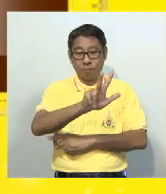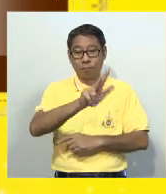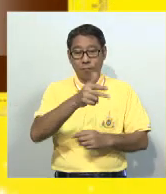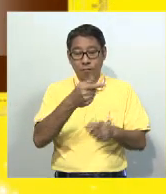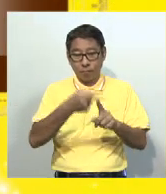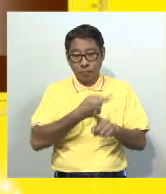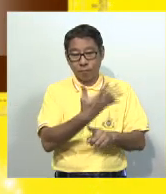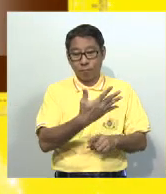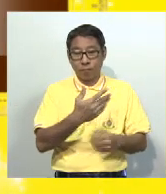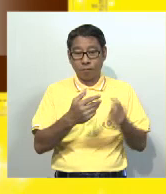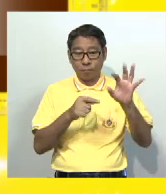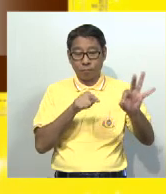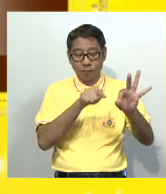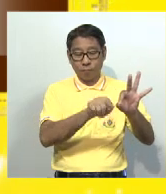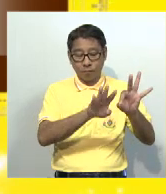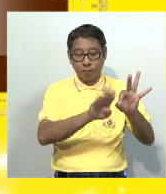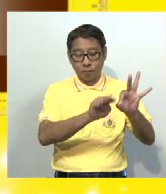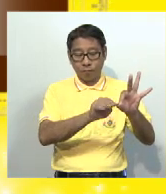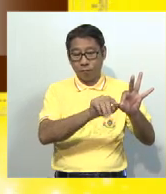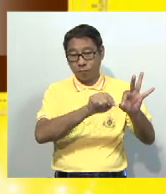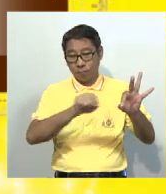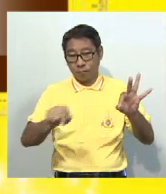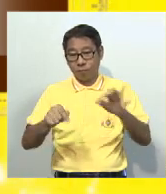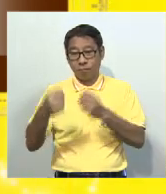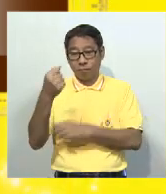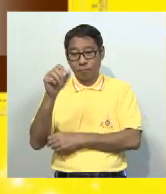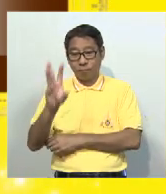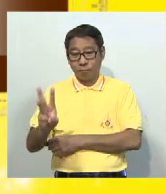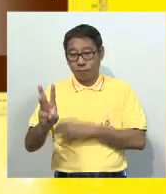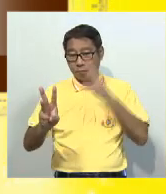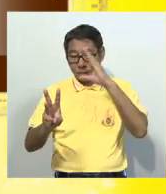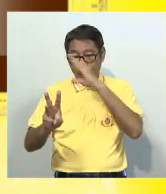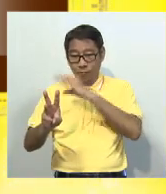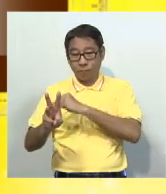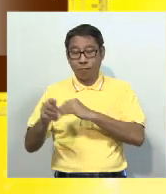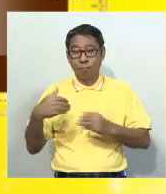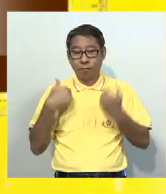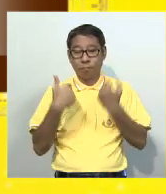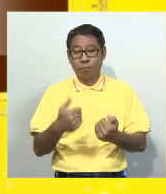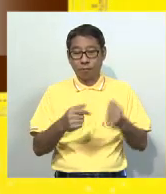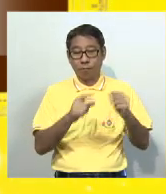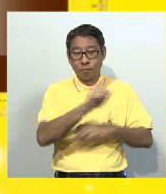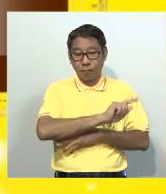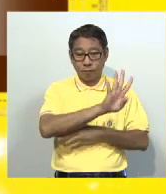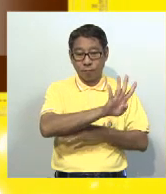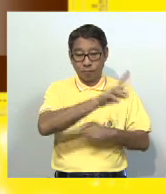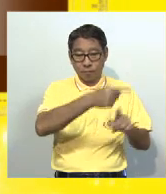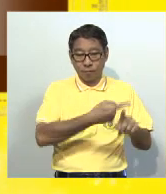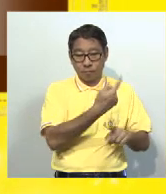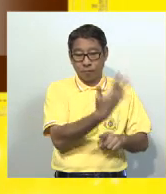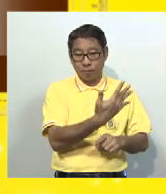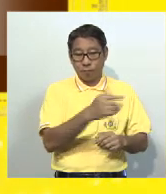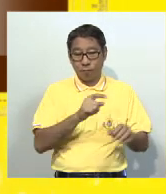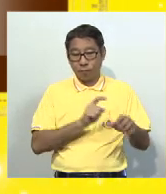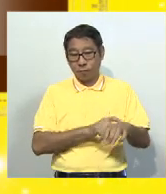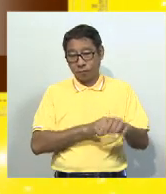ถ่ายทอดสดตั้งแต่เวลา 9:40 นถึงเวลาประมาณ 18:00 นวันที่4พฤษภาคมระหว่างเวลา 9:00